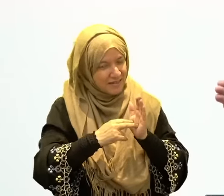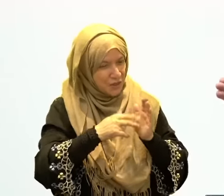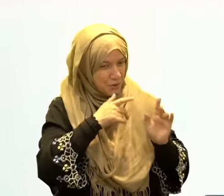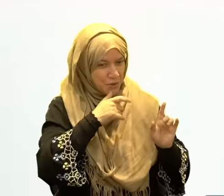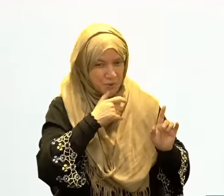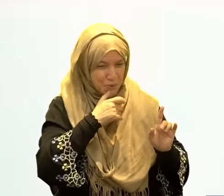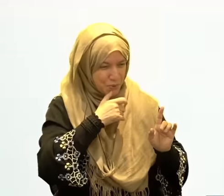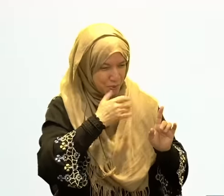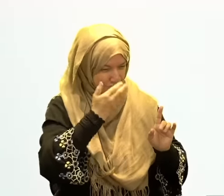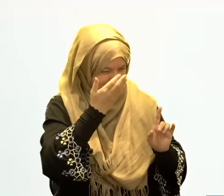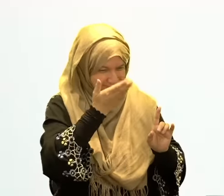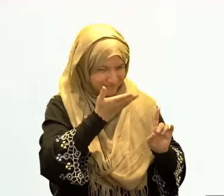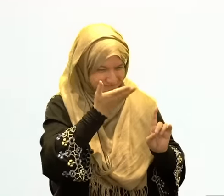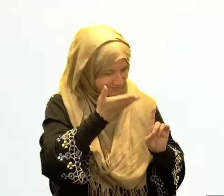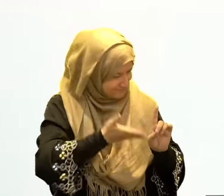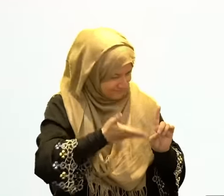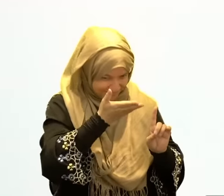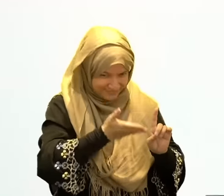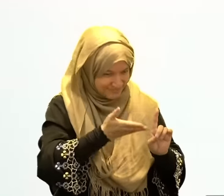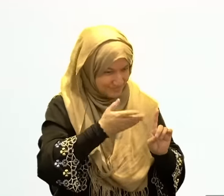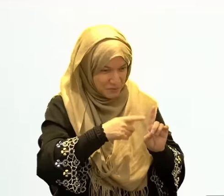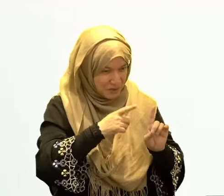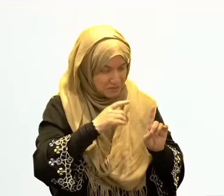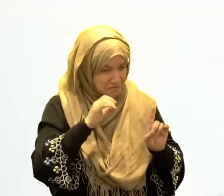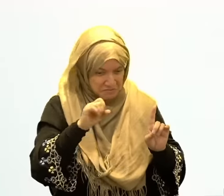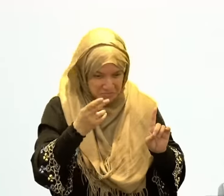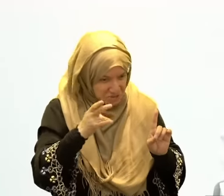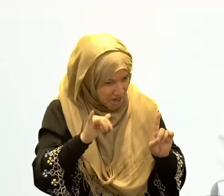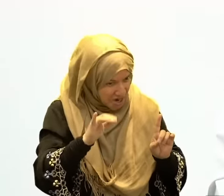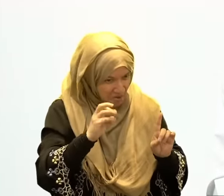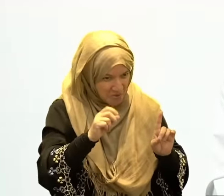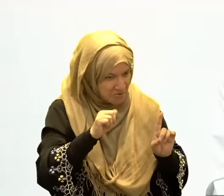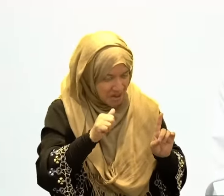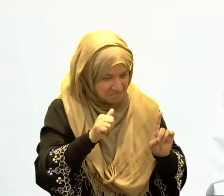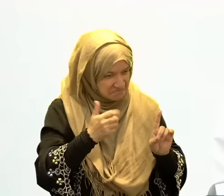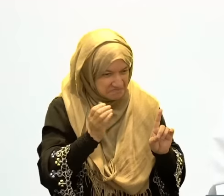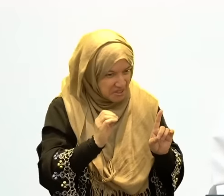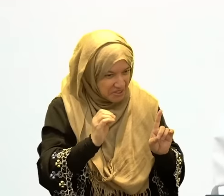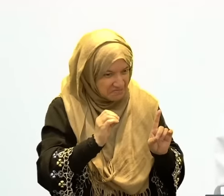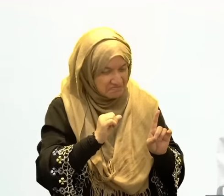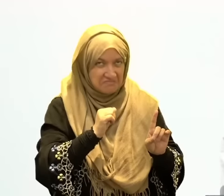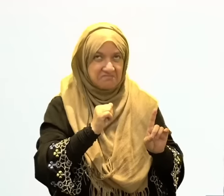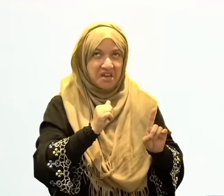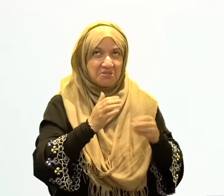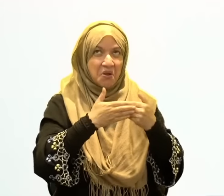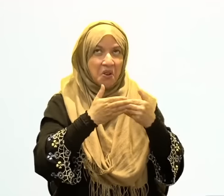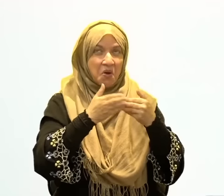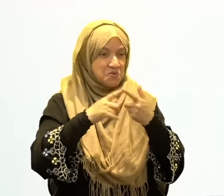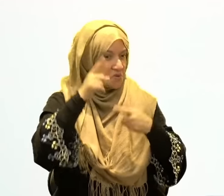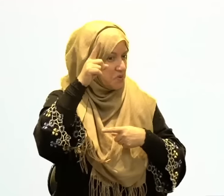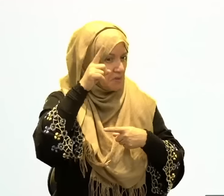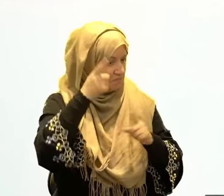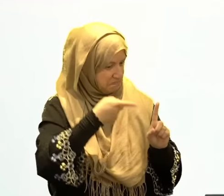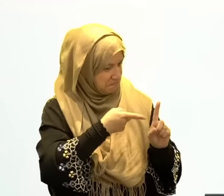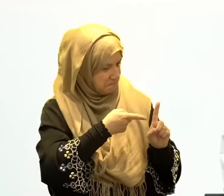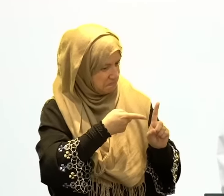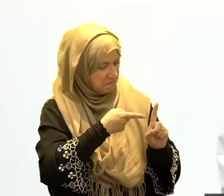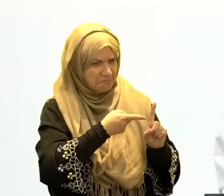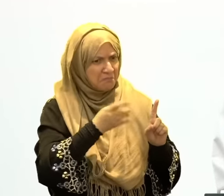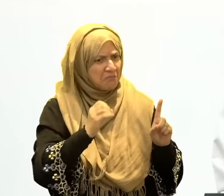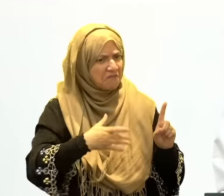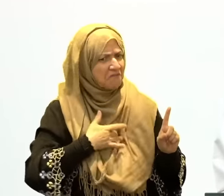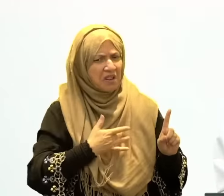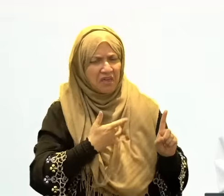imagine standing right next to that person. The Prophet ﷺ mentioned, رَجُلٌ ذَكَرَ اللَّهَ خَالِيَا فَفَاضَتْ